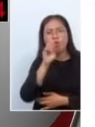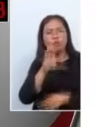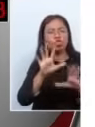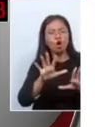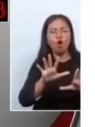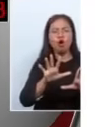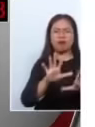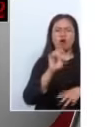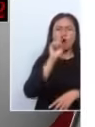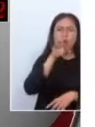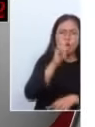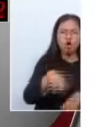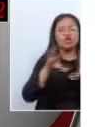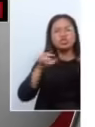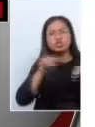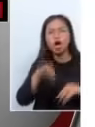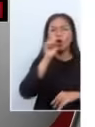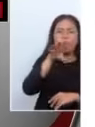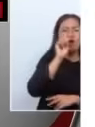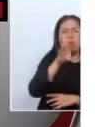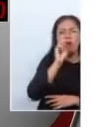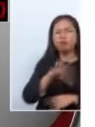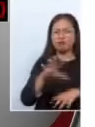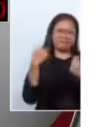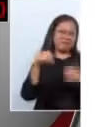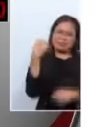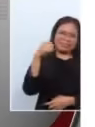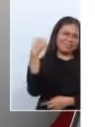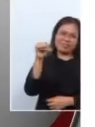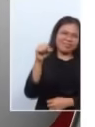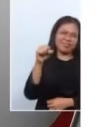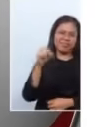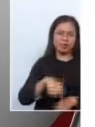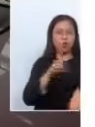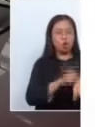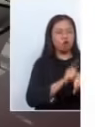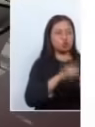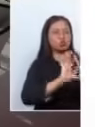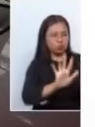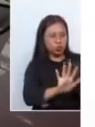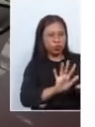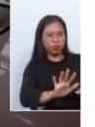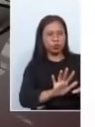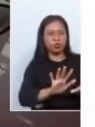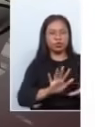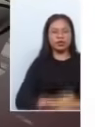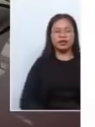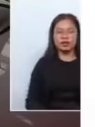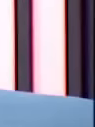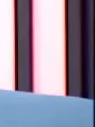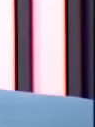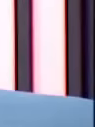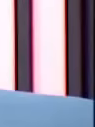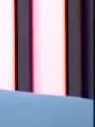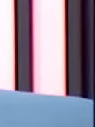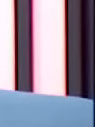koalisi super, atau memang itu hanya merespon dari hasil survei yang ada sekarang. Baik, baik. Tapi jika kita